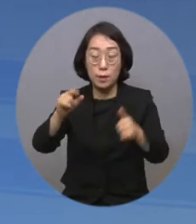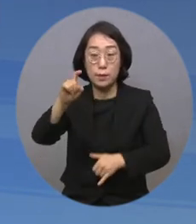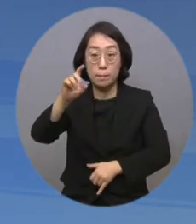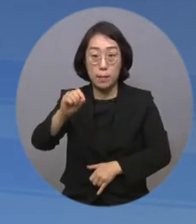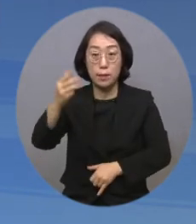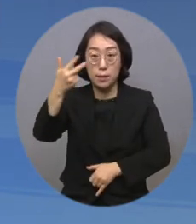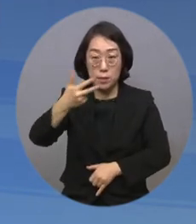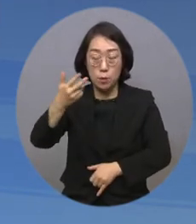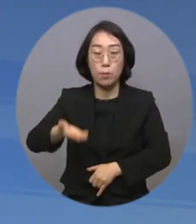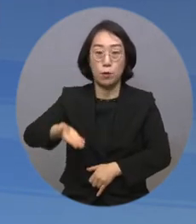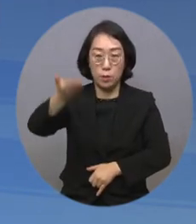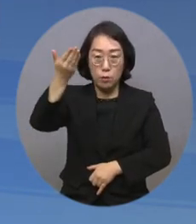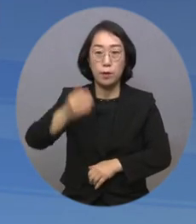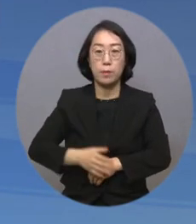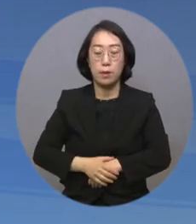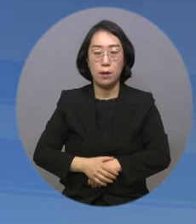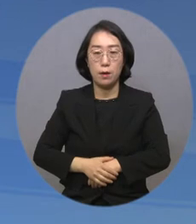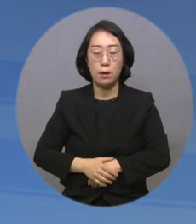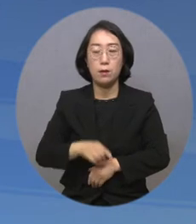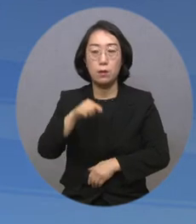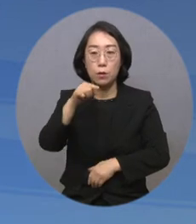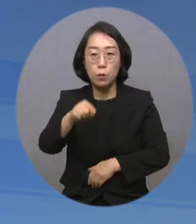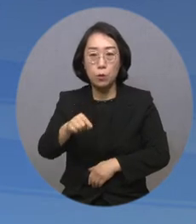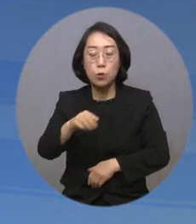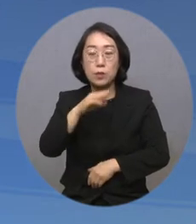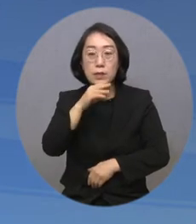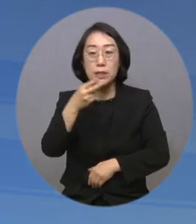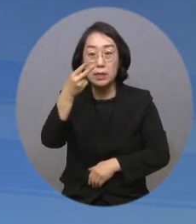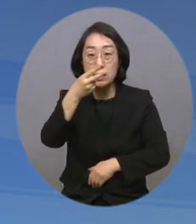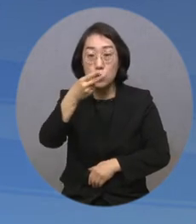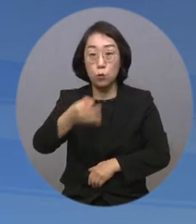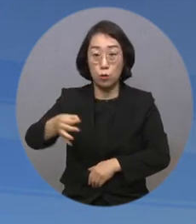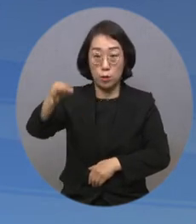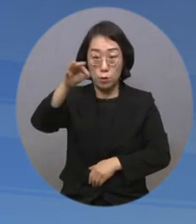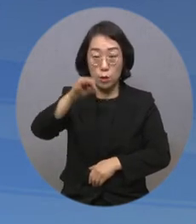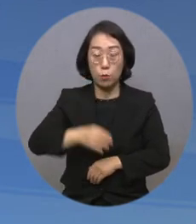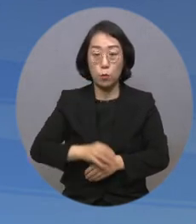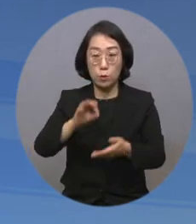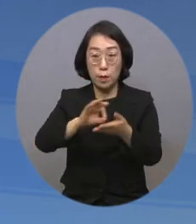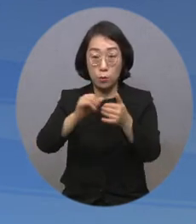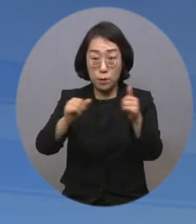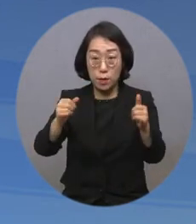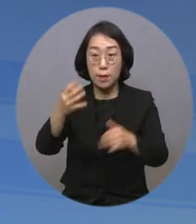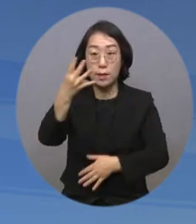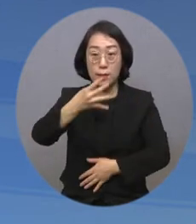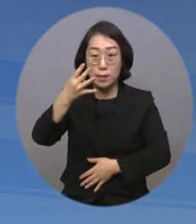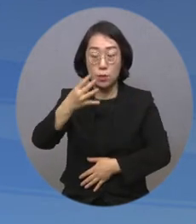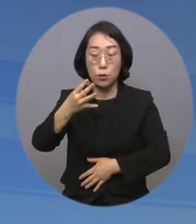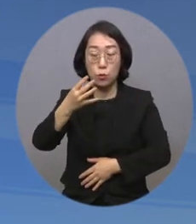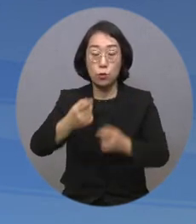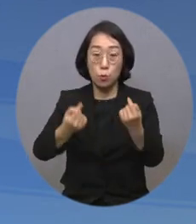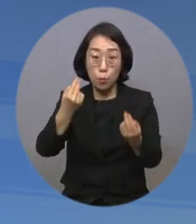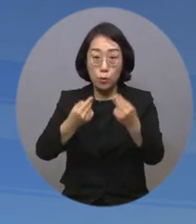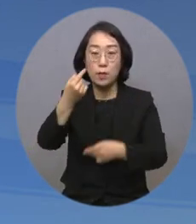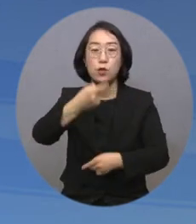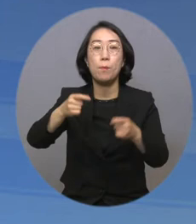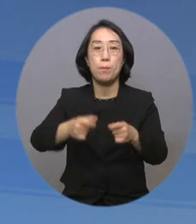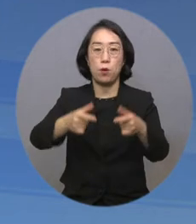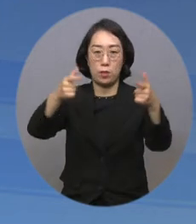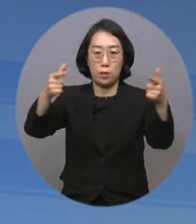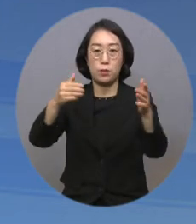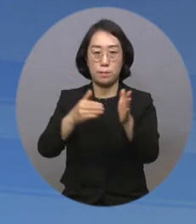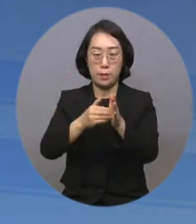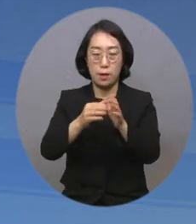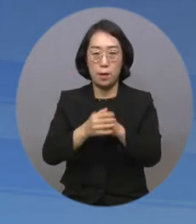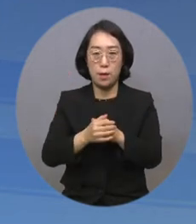명으로 늘어납니다. 가산급여 단가는 2,000원으로 인상되고 이용자 수는 4,000명으로 1,000명 늘어납니다.